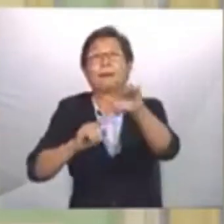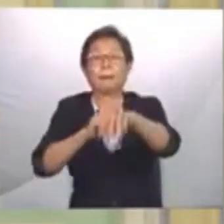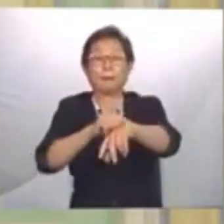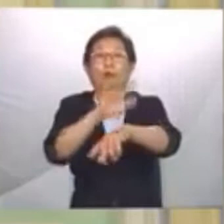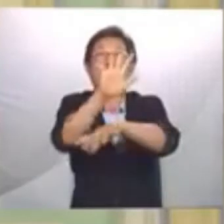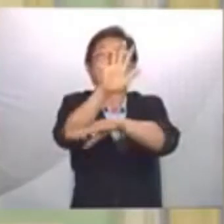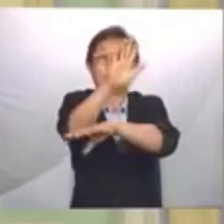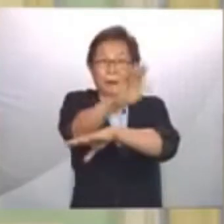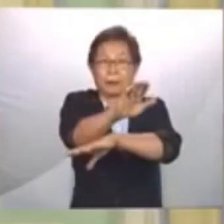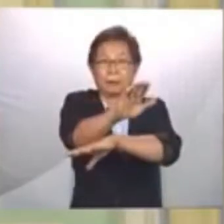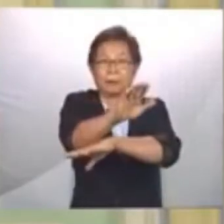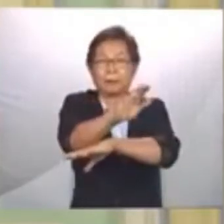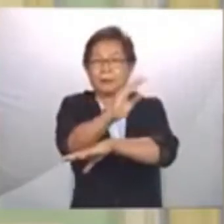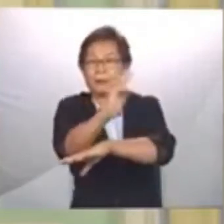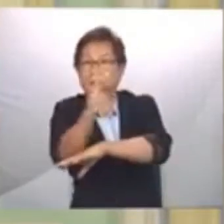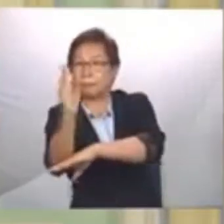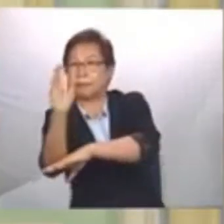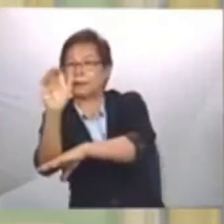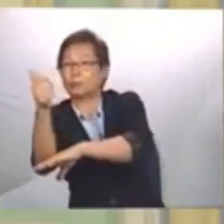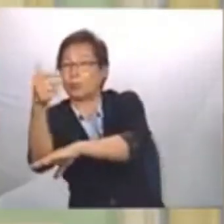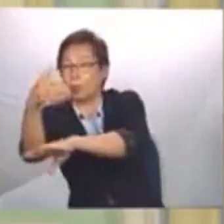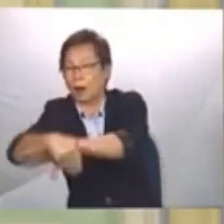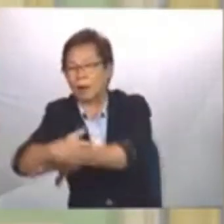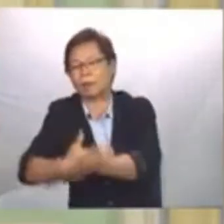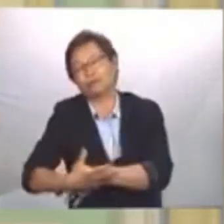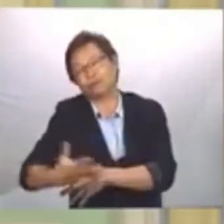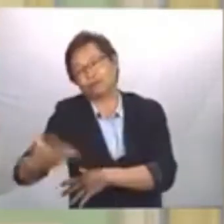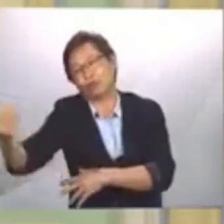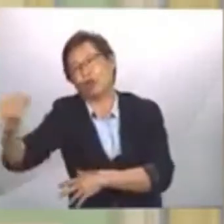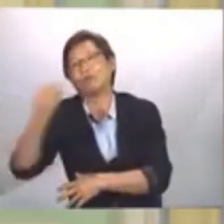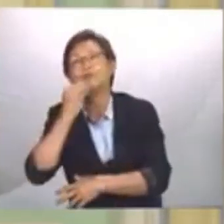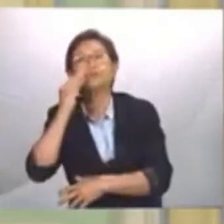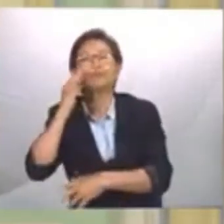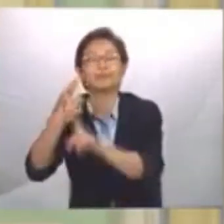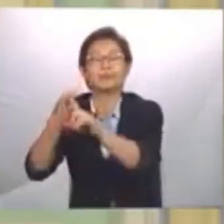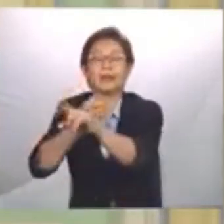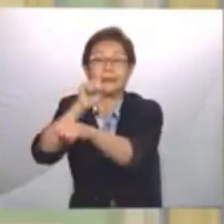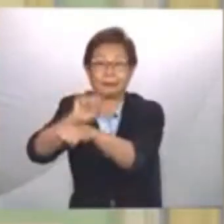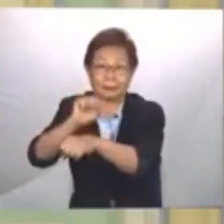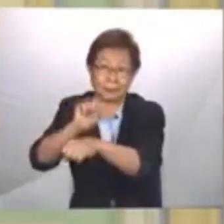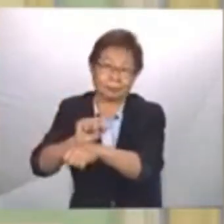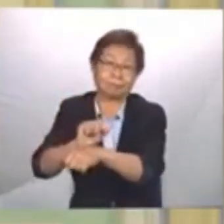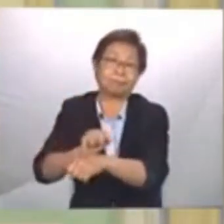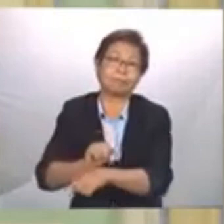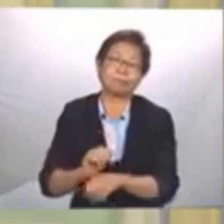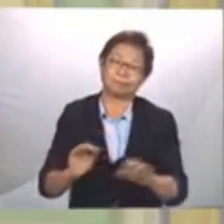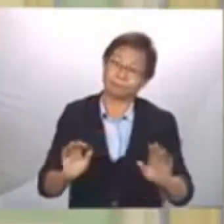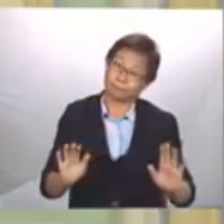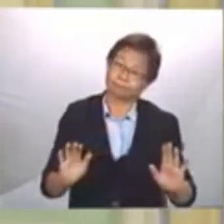hingga 10 malam untuk pulang daripada bekerja.